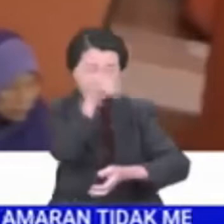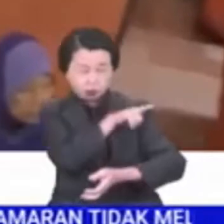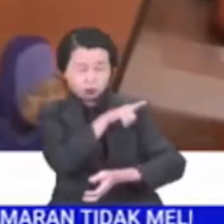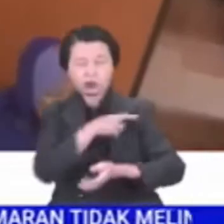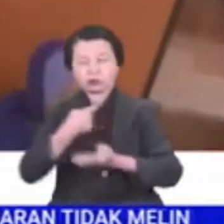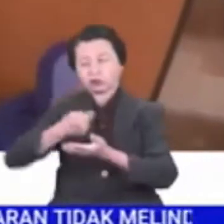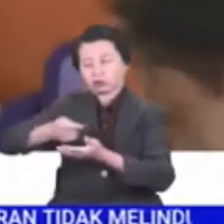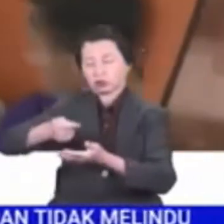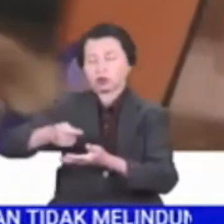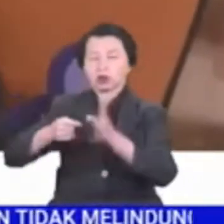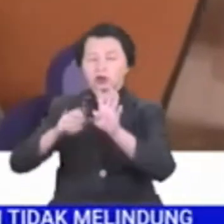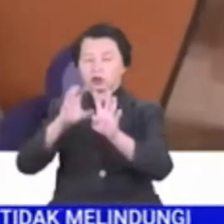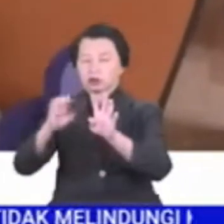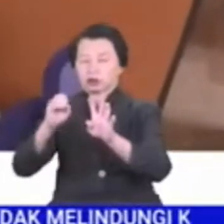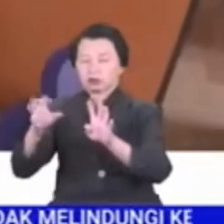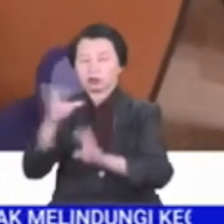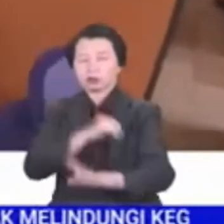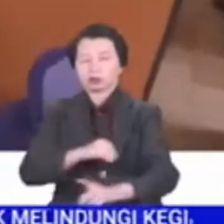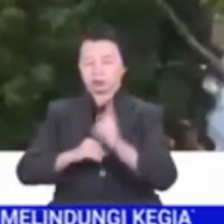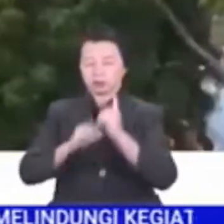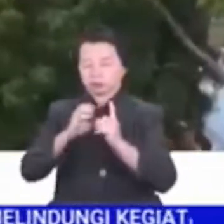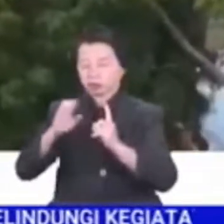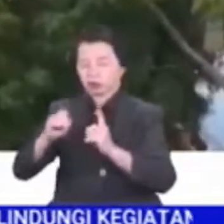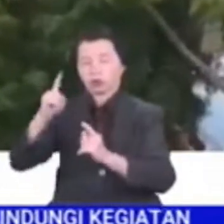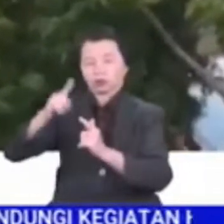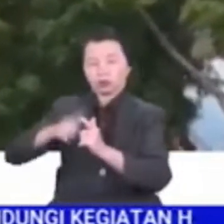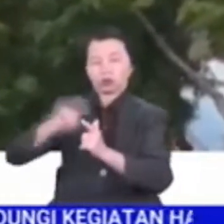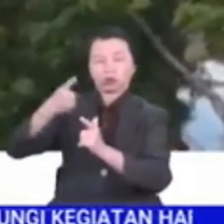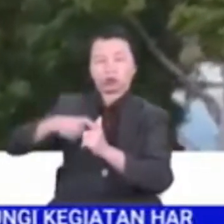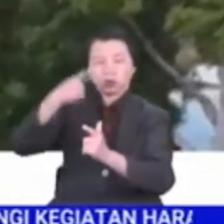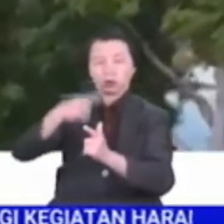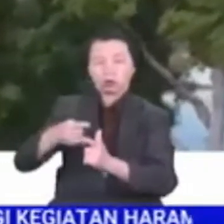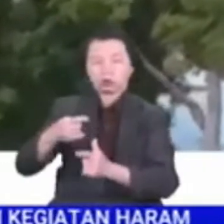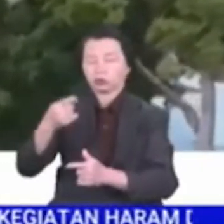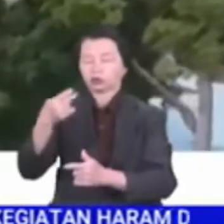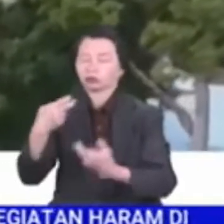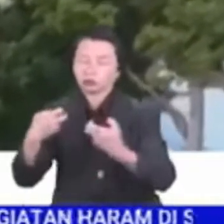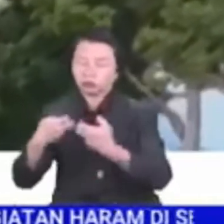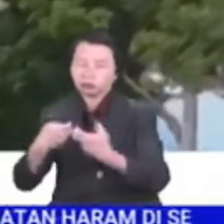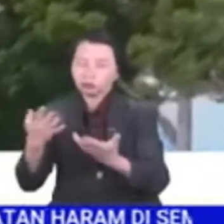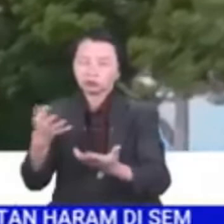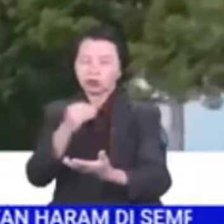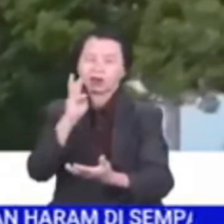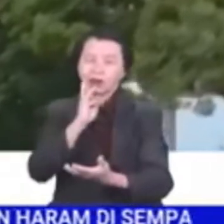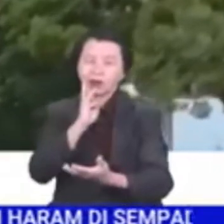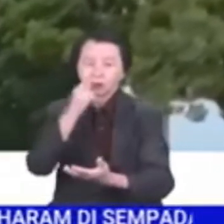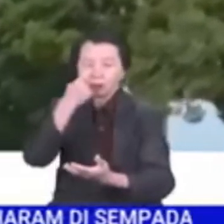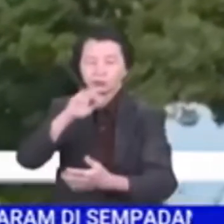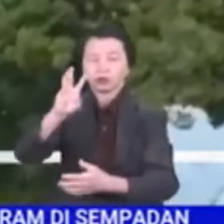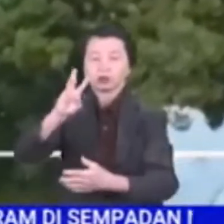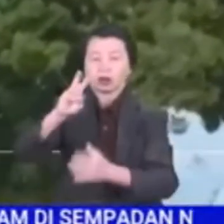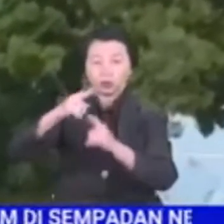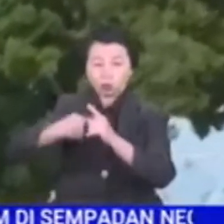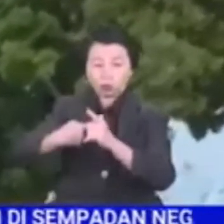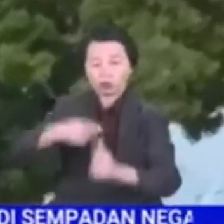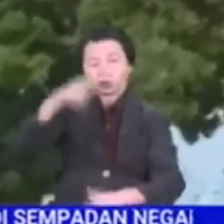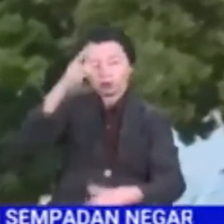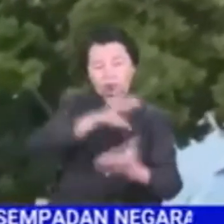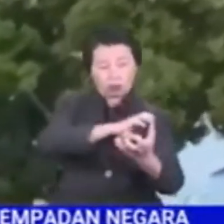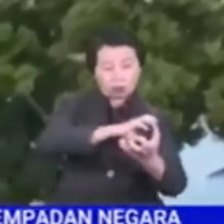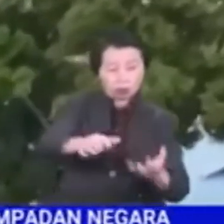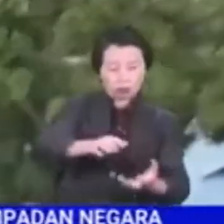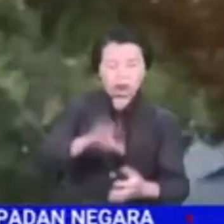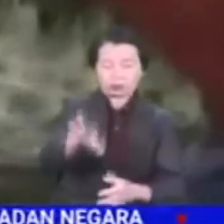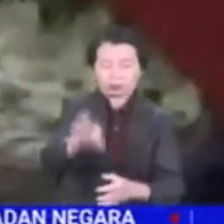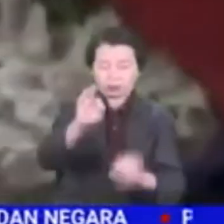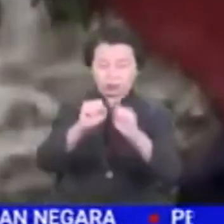kadar sewa 400 dan status Ringgit sebulan untuk utility selama enam bulan bagi kediamannya rusak aja Negeri Melati